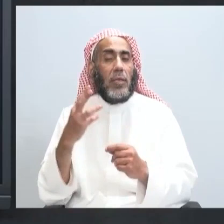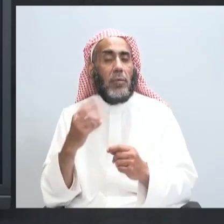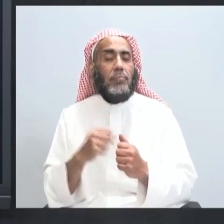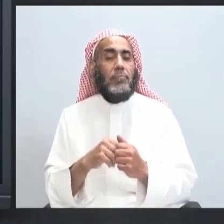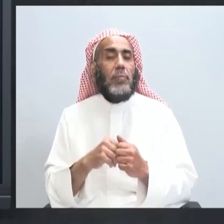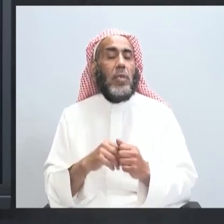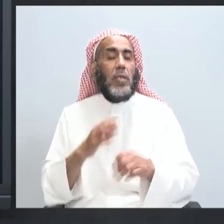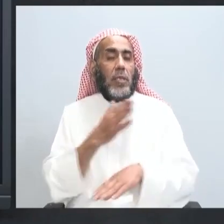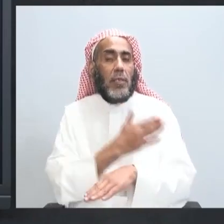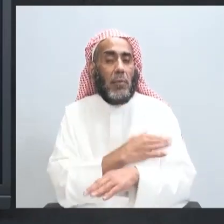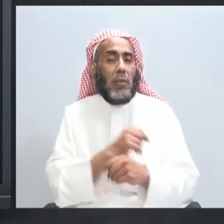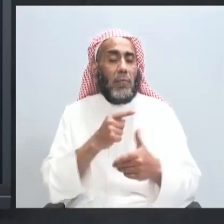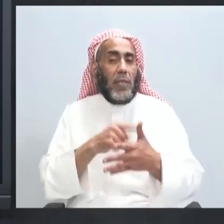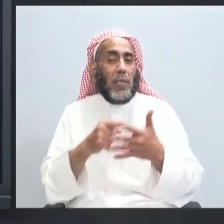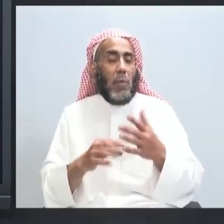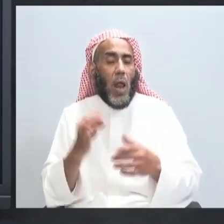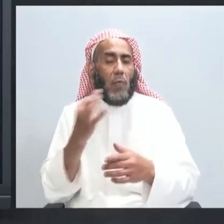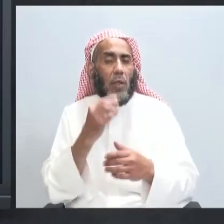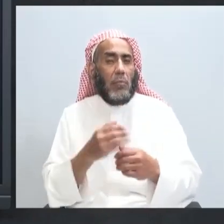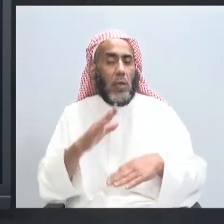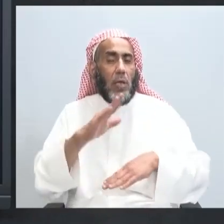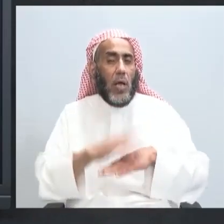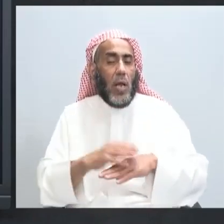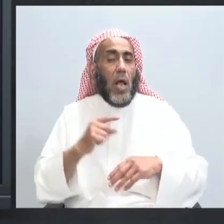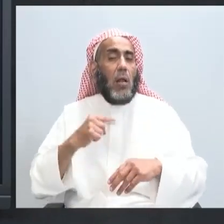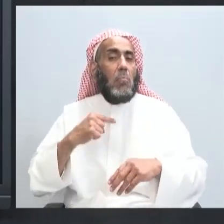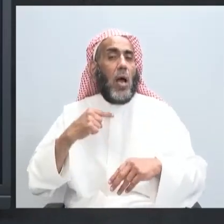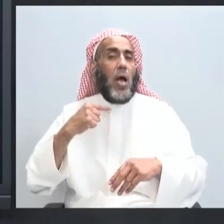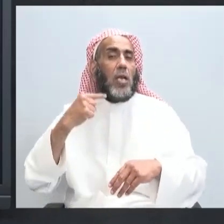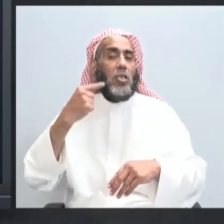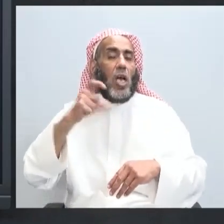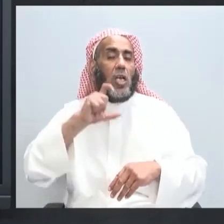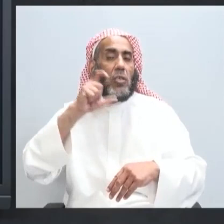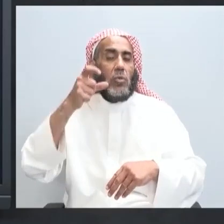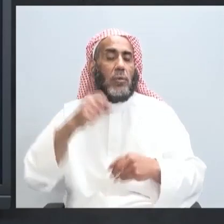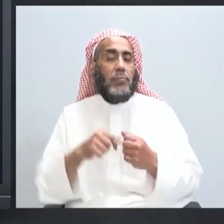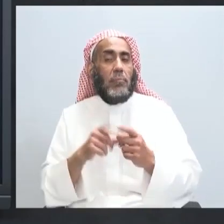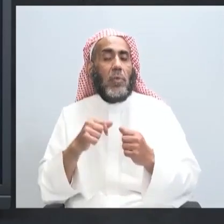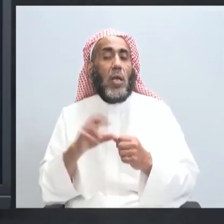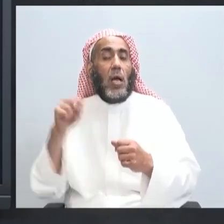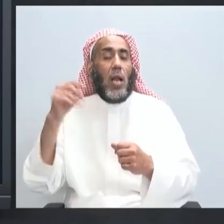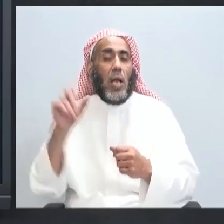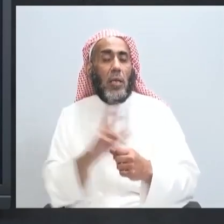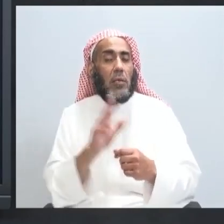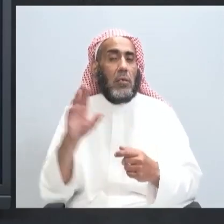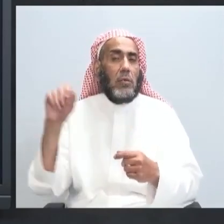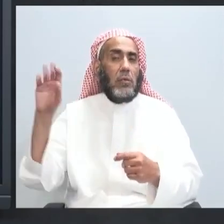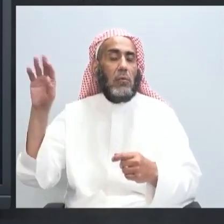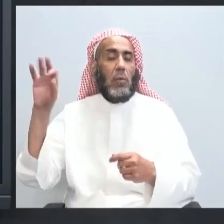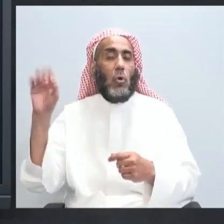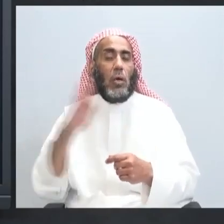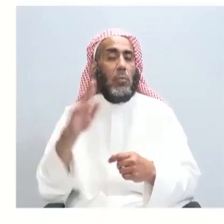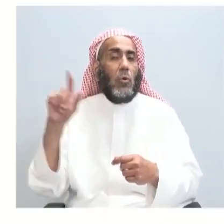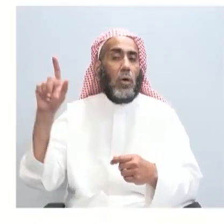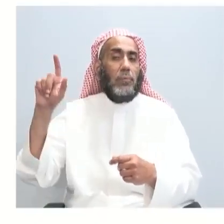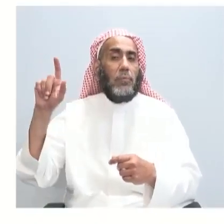ايضا اعتمدت في ترتيب الفاظها على المخارج على المخارج الصوتيه اذا العين و المحكم